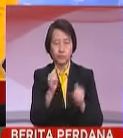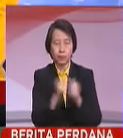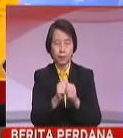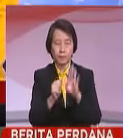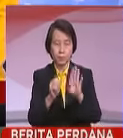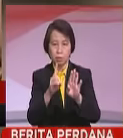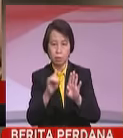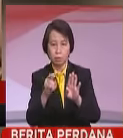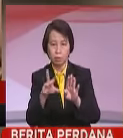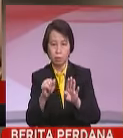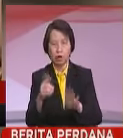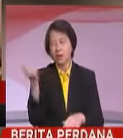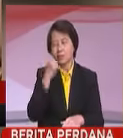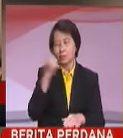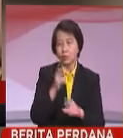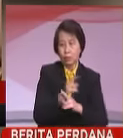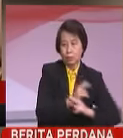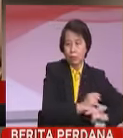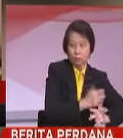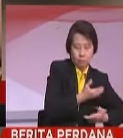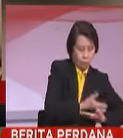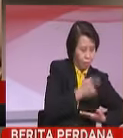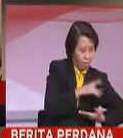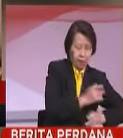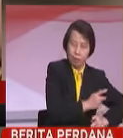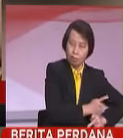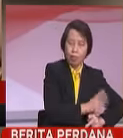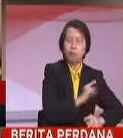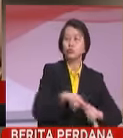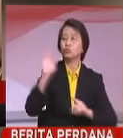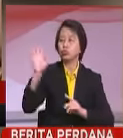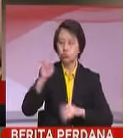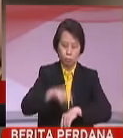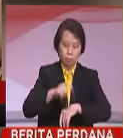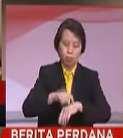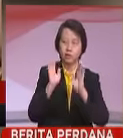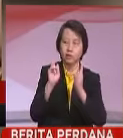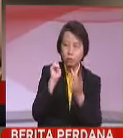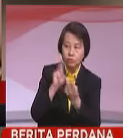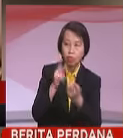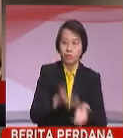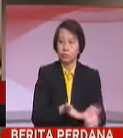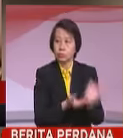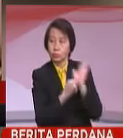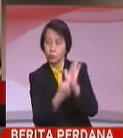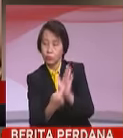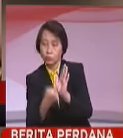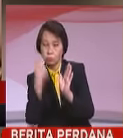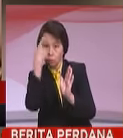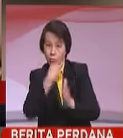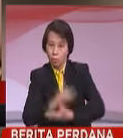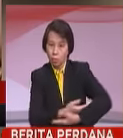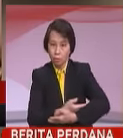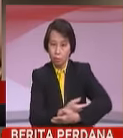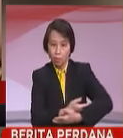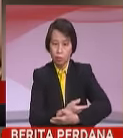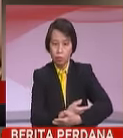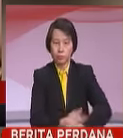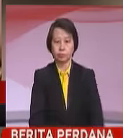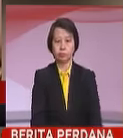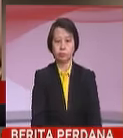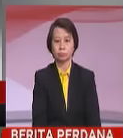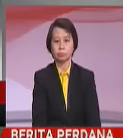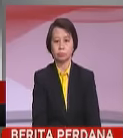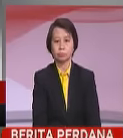BDiva, bukan hendak merahsiakan wajah, cuma menunggu masa yang sesuai untuk mendedahkan Fatimah kepada tatapan